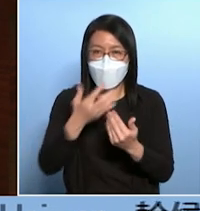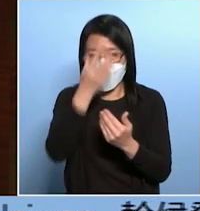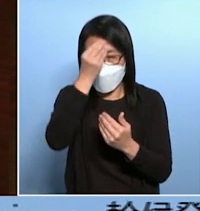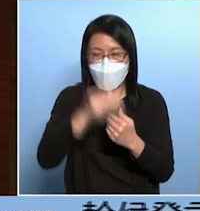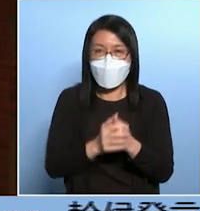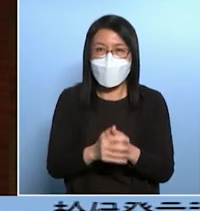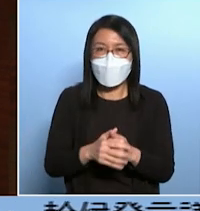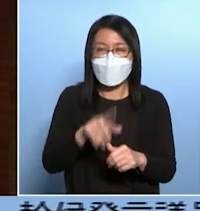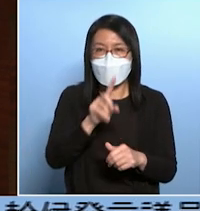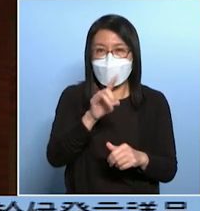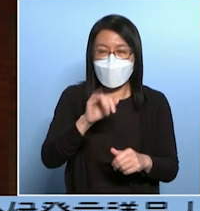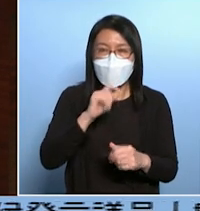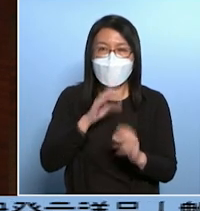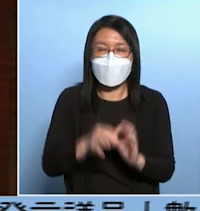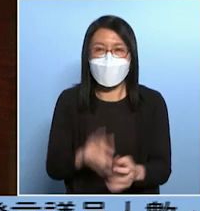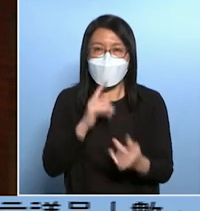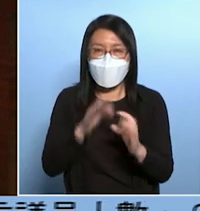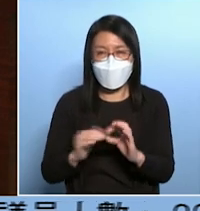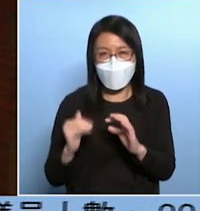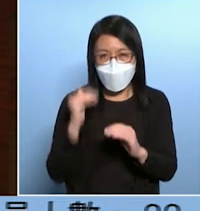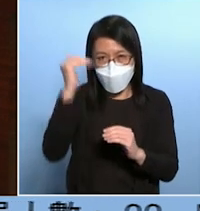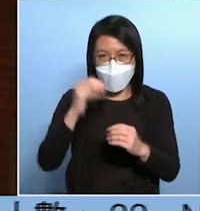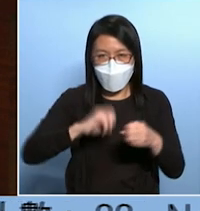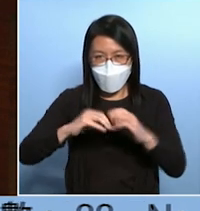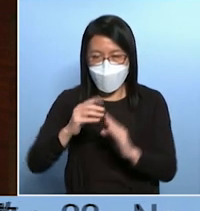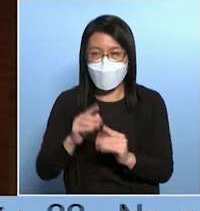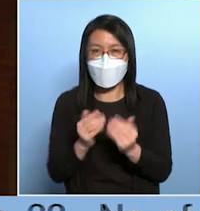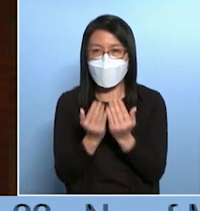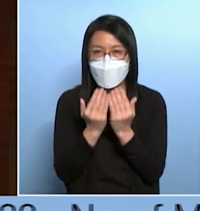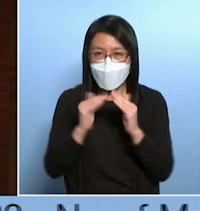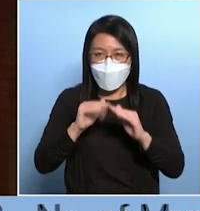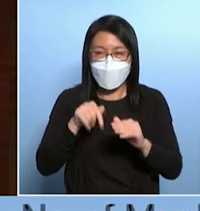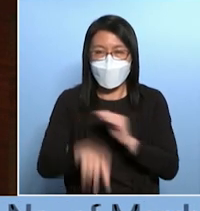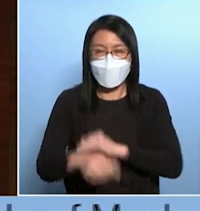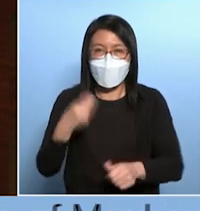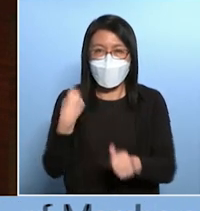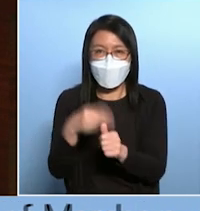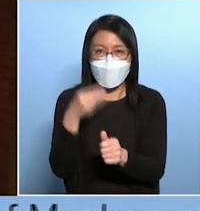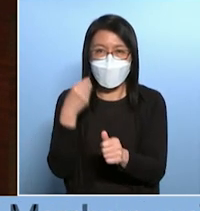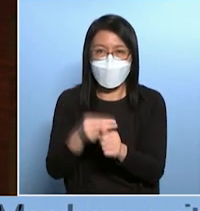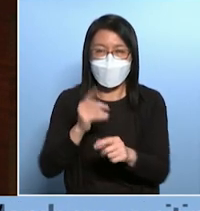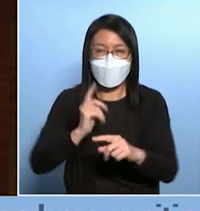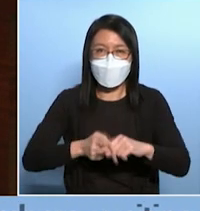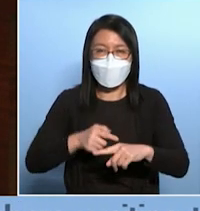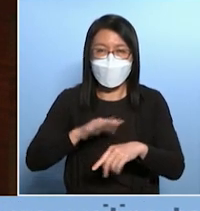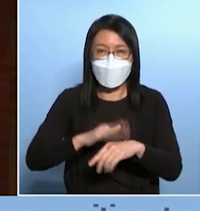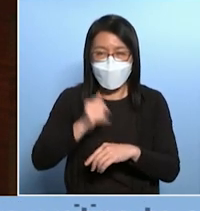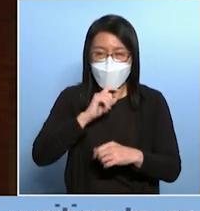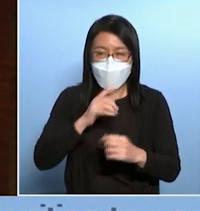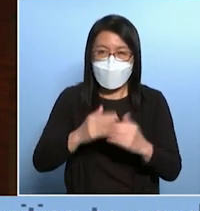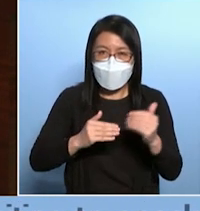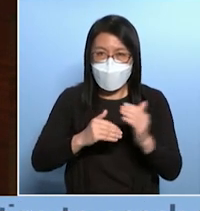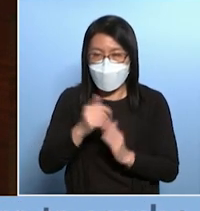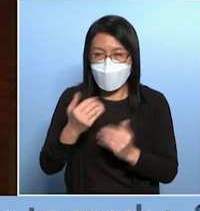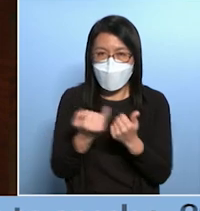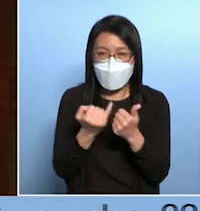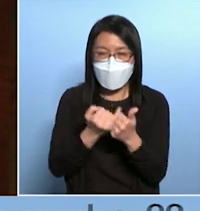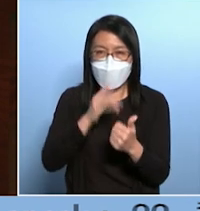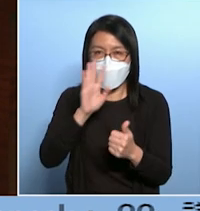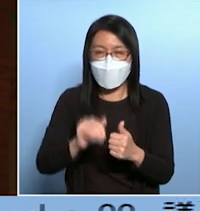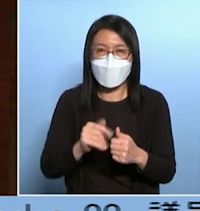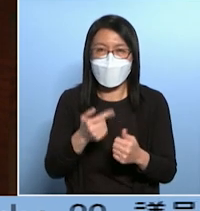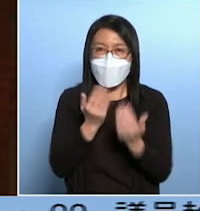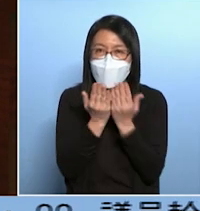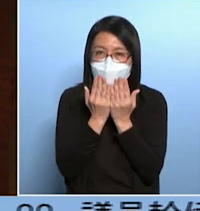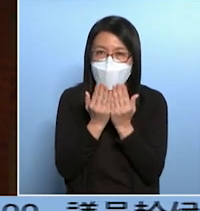是 DI 高科院，亦都是志在培養具備實用知識和技能的學生，課程是緊